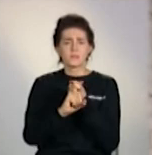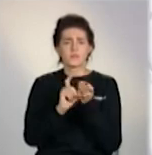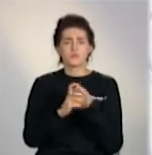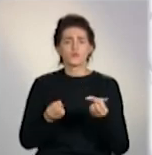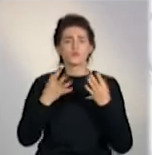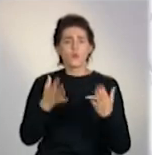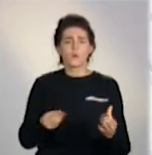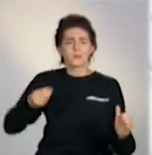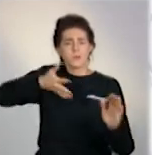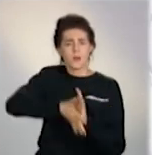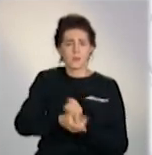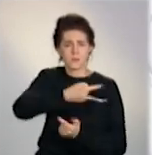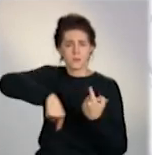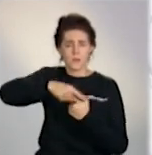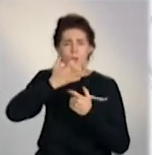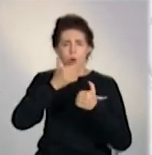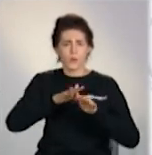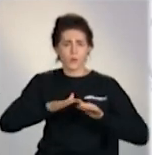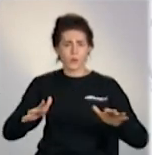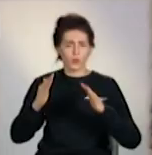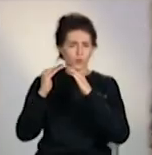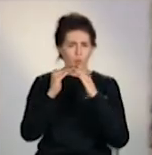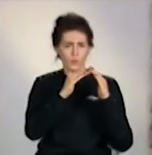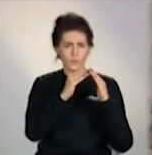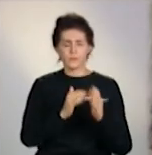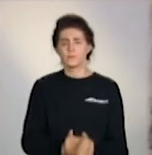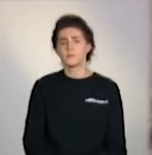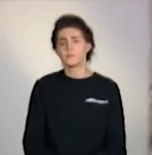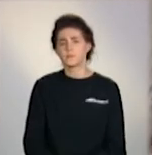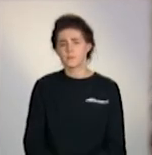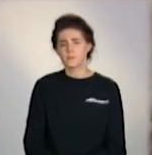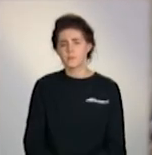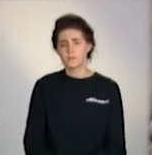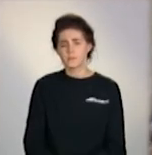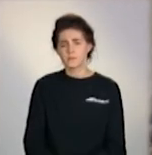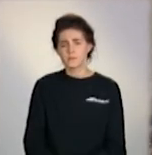гігакалорій, витрачених на обігрів будинку. Максим Кондратенко, Наталя Шарай, телеканал Донбас.